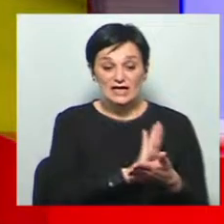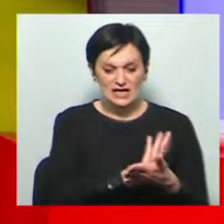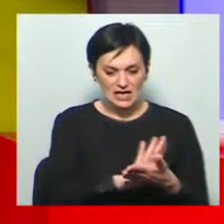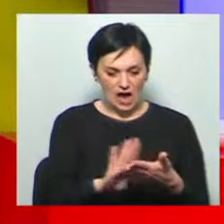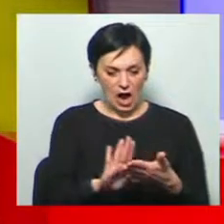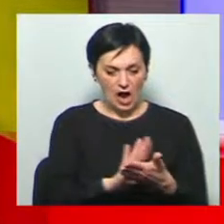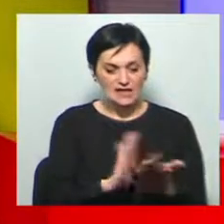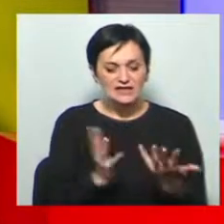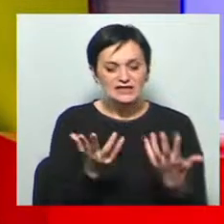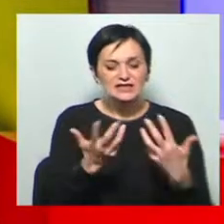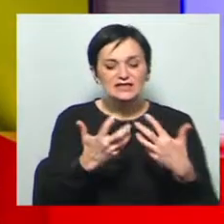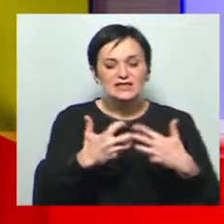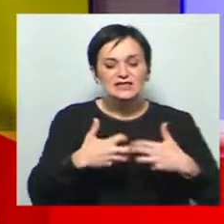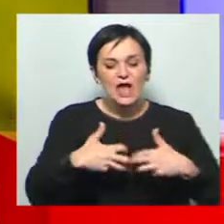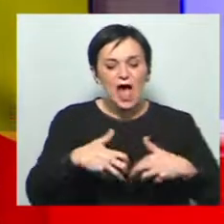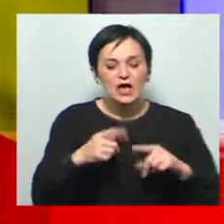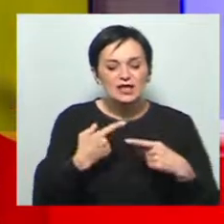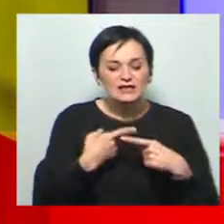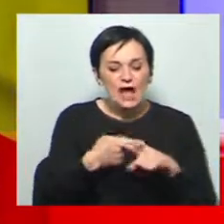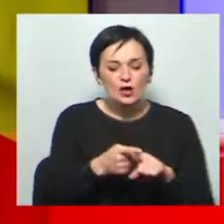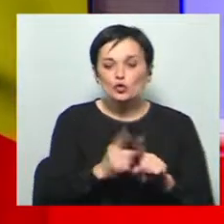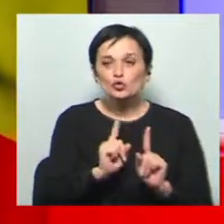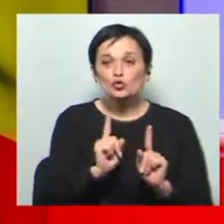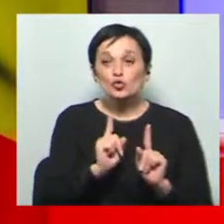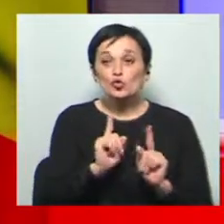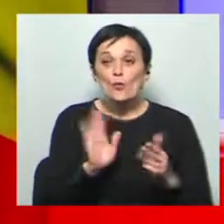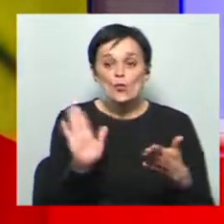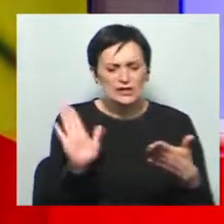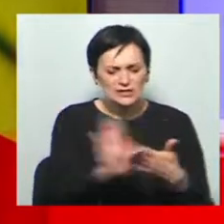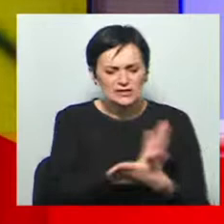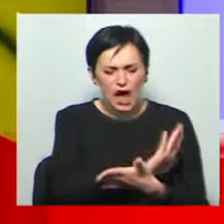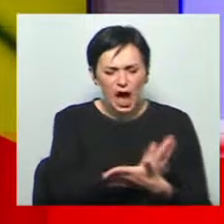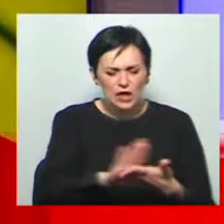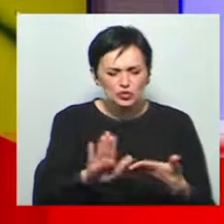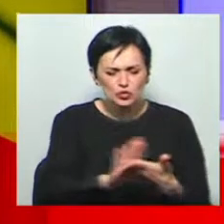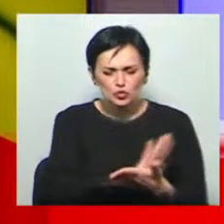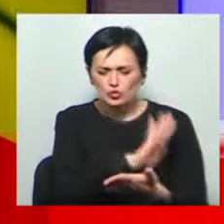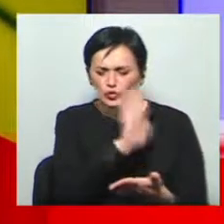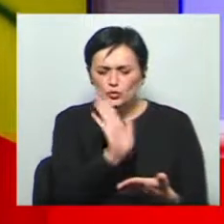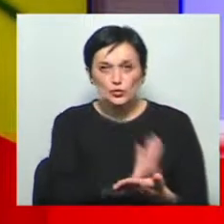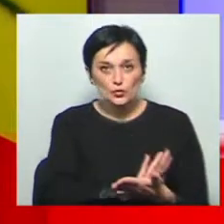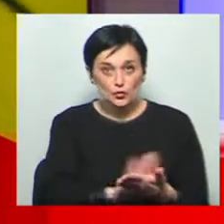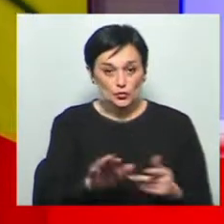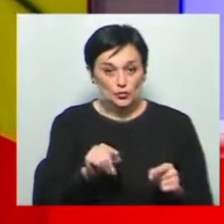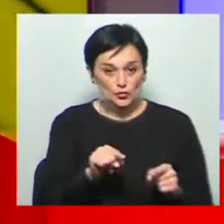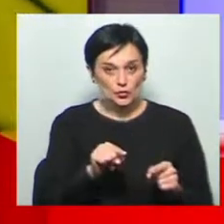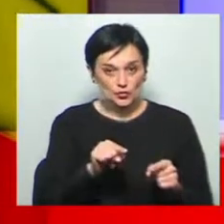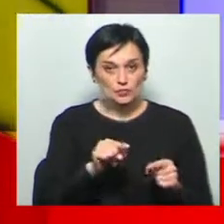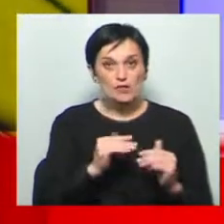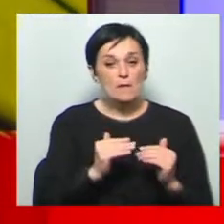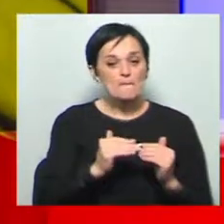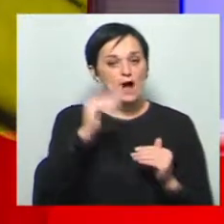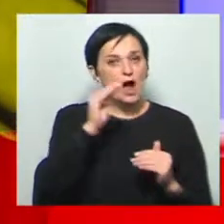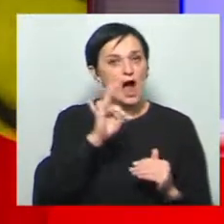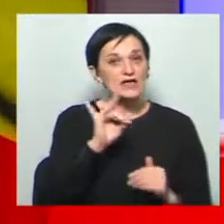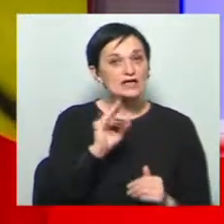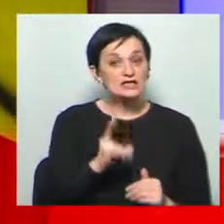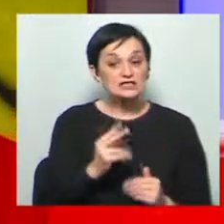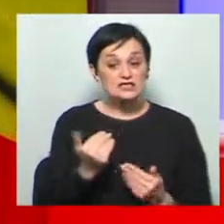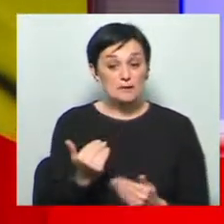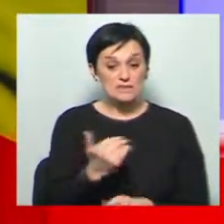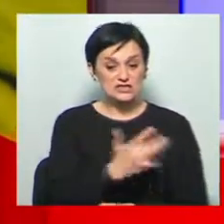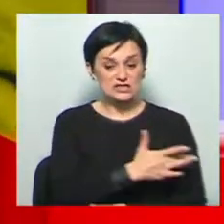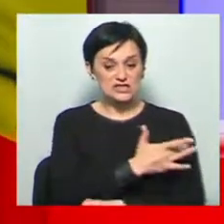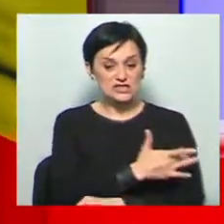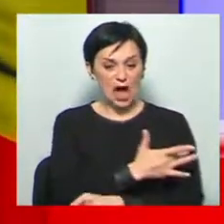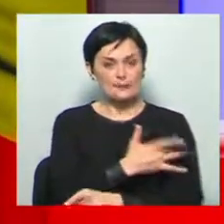გასუფთავებულია ტექნოლოგიურად, ანუ რაც უფრო მეტად რაფინირებულია პროდუქტი, მით უფრო მაღალია რისკი, რომ მისი